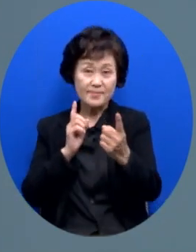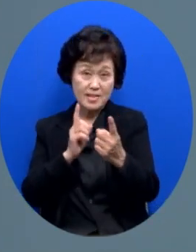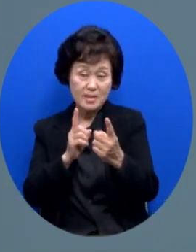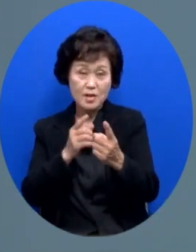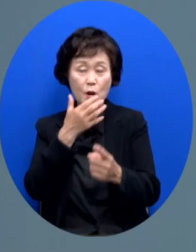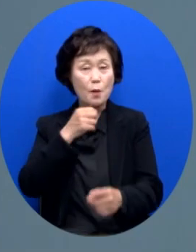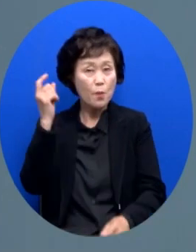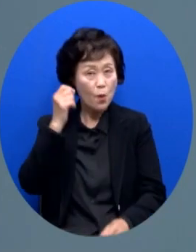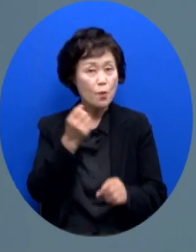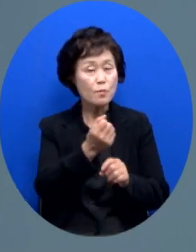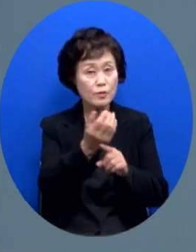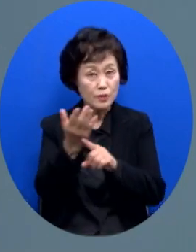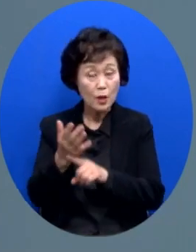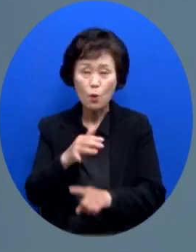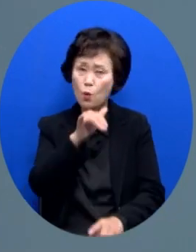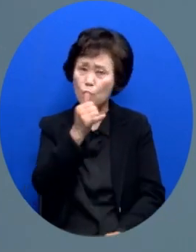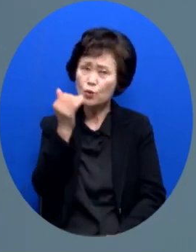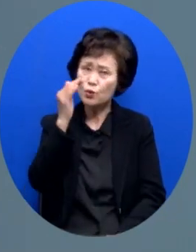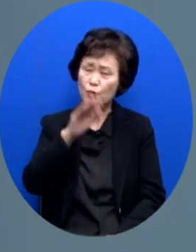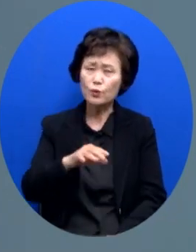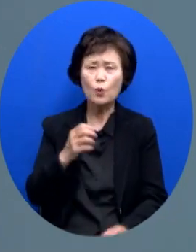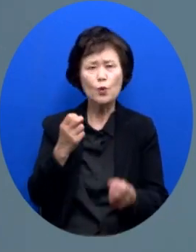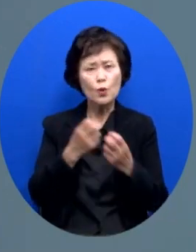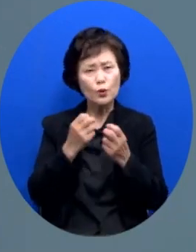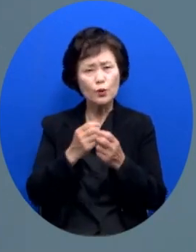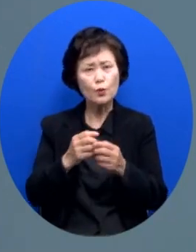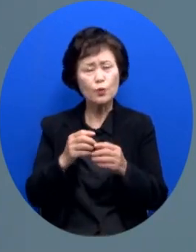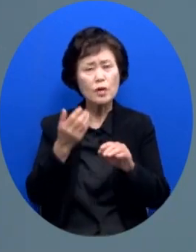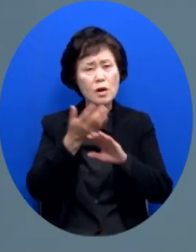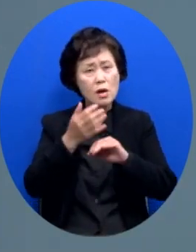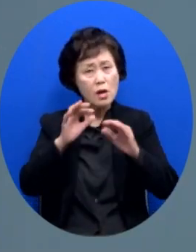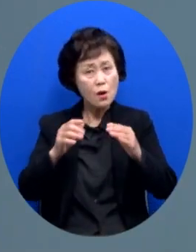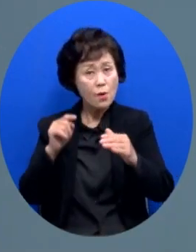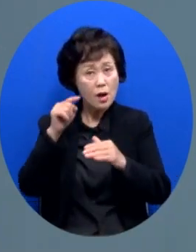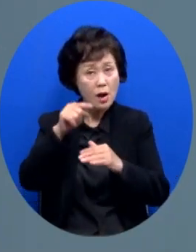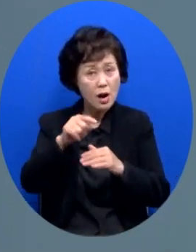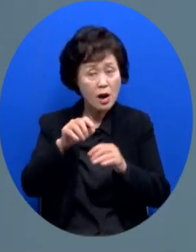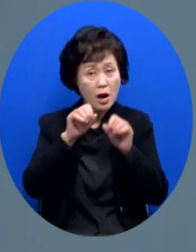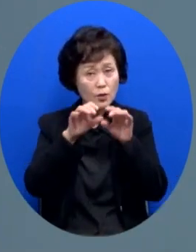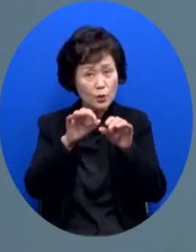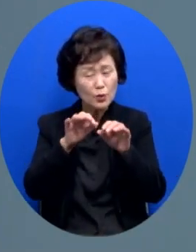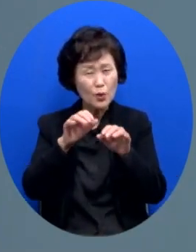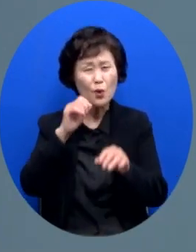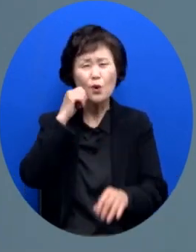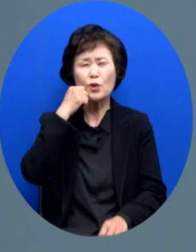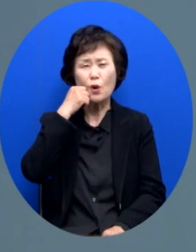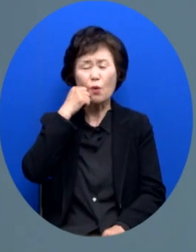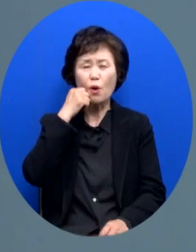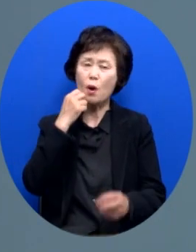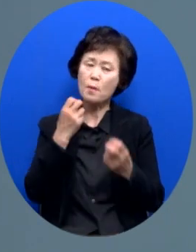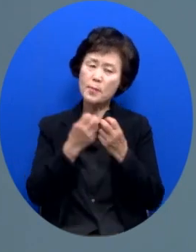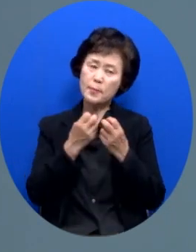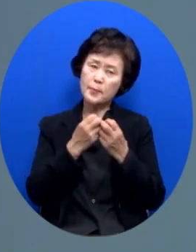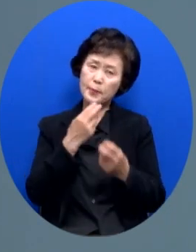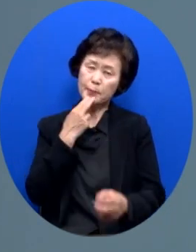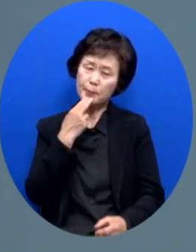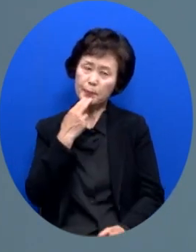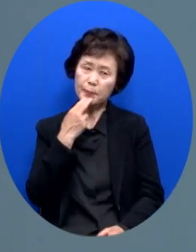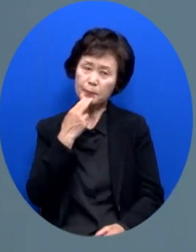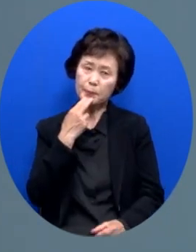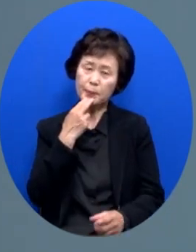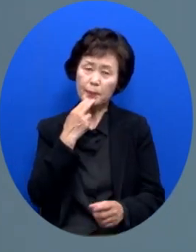복음을 전하는데 어떻게 우리가 나가서 해외에 나갈 수가 없는 상황이잖아요. 그럼 어떻게 나갈 수 있는 방법이 없겠나